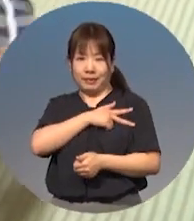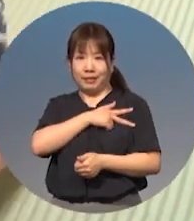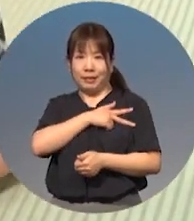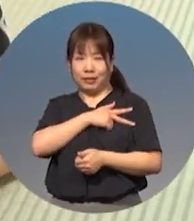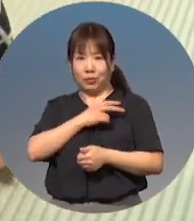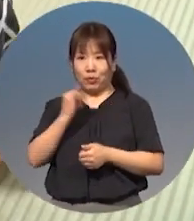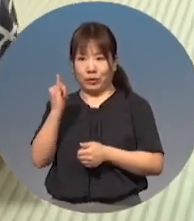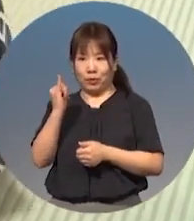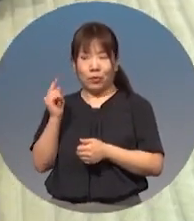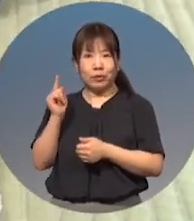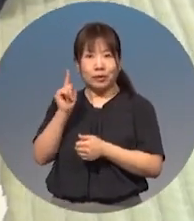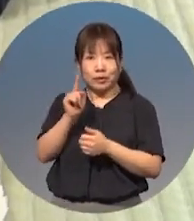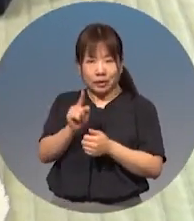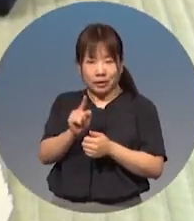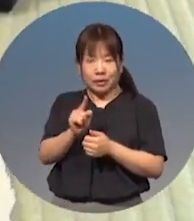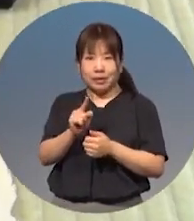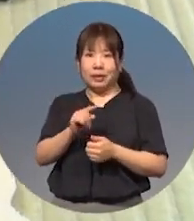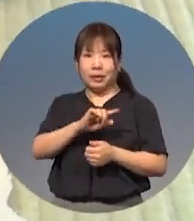た